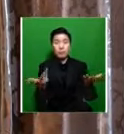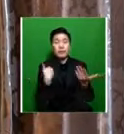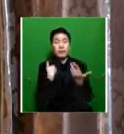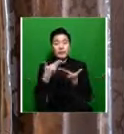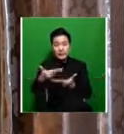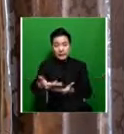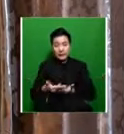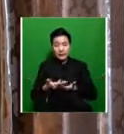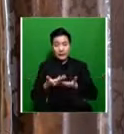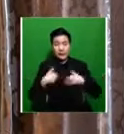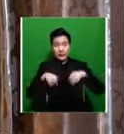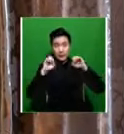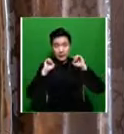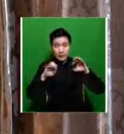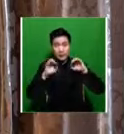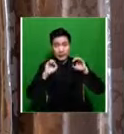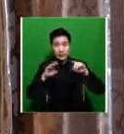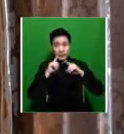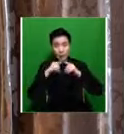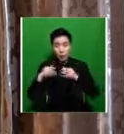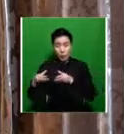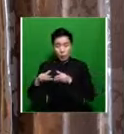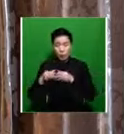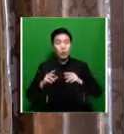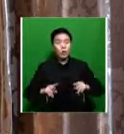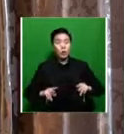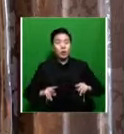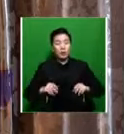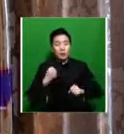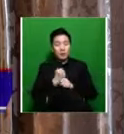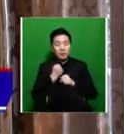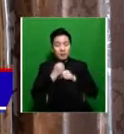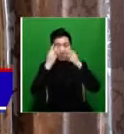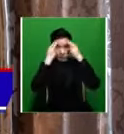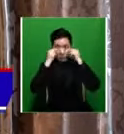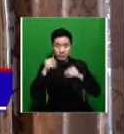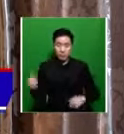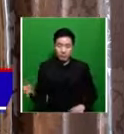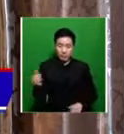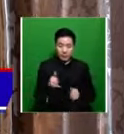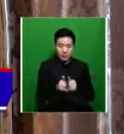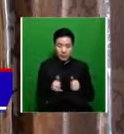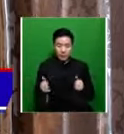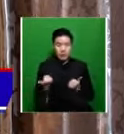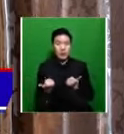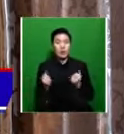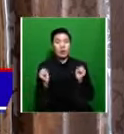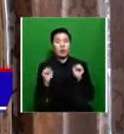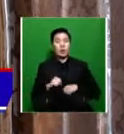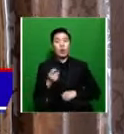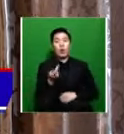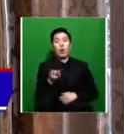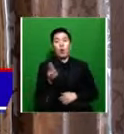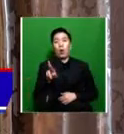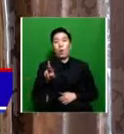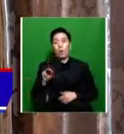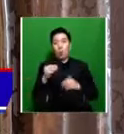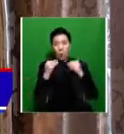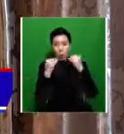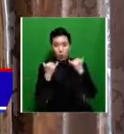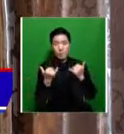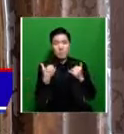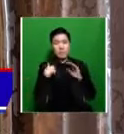านอาจารย ์ค่ะเชิญทีมโฆษกประจำสำนักนายกรัฐมนตรีนะคะเพราะว่าเรื่องของมติคณะรัฐมนตรีวันนี้เนี่ย